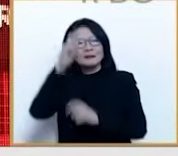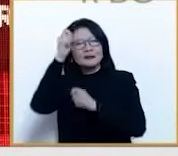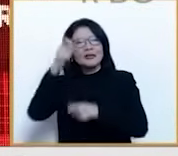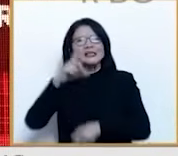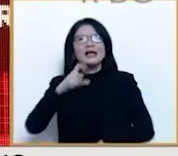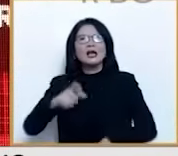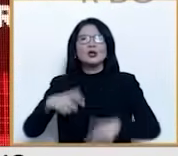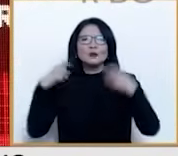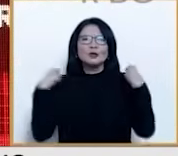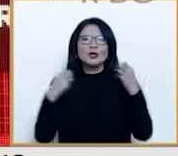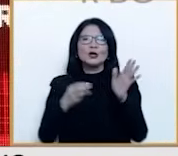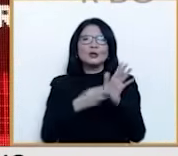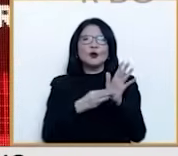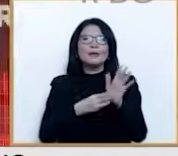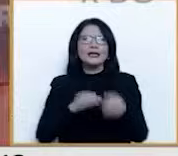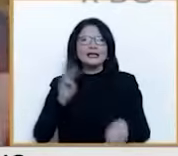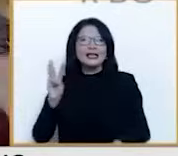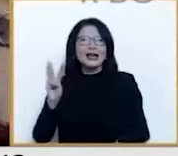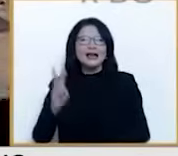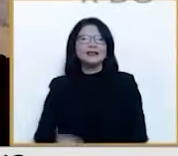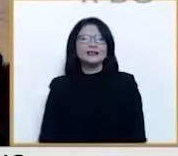gubernur nomor urut 3, silakan.